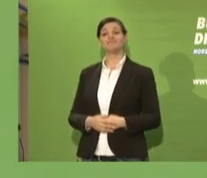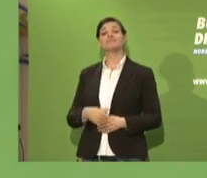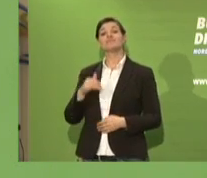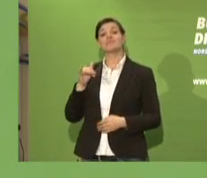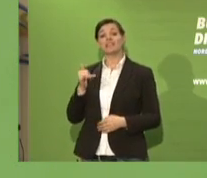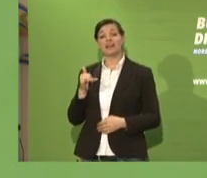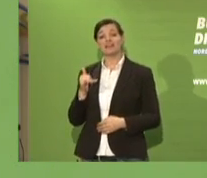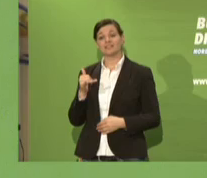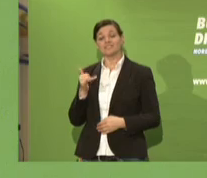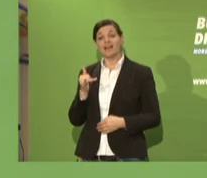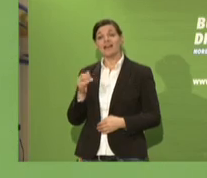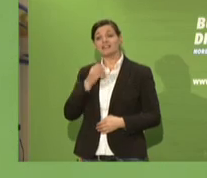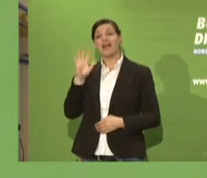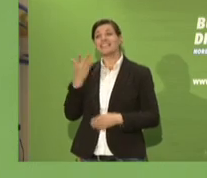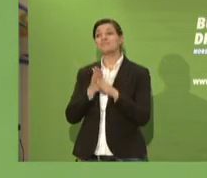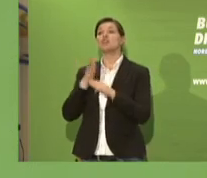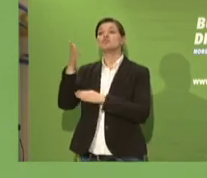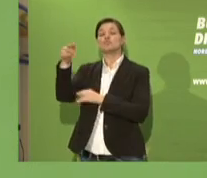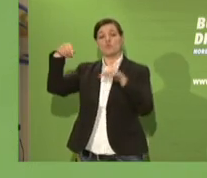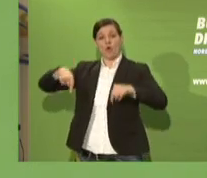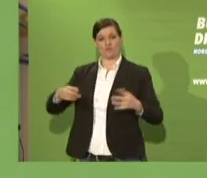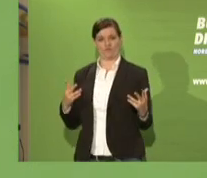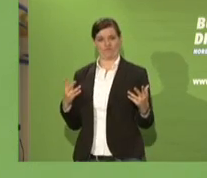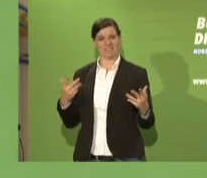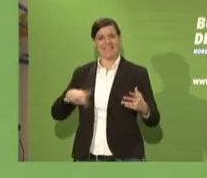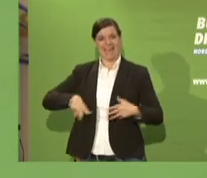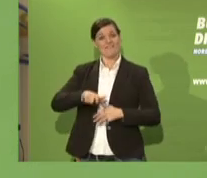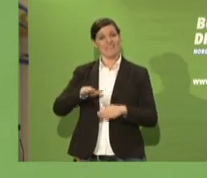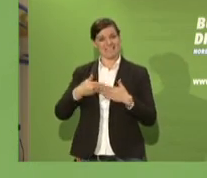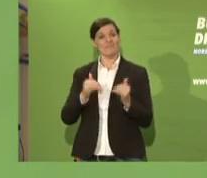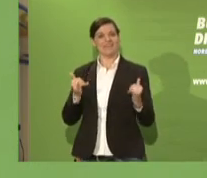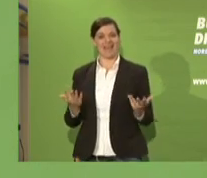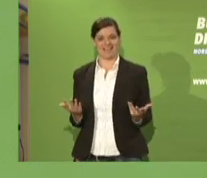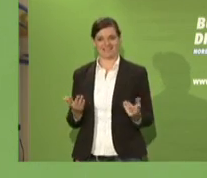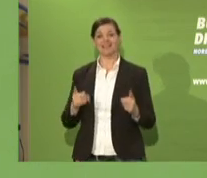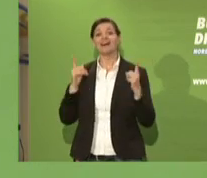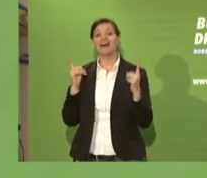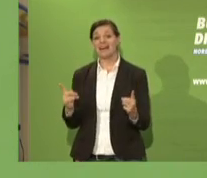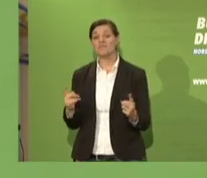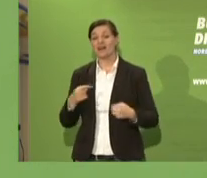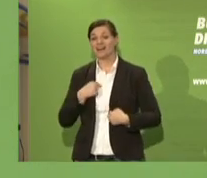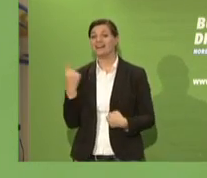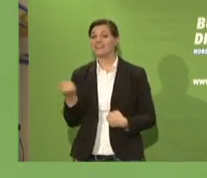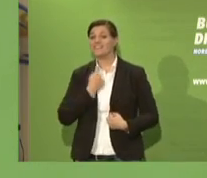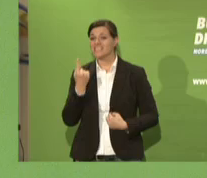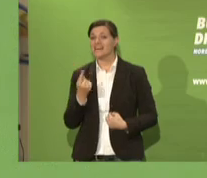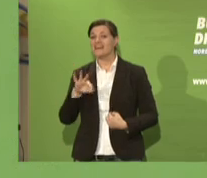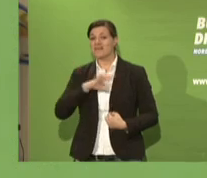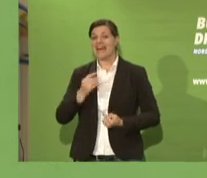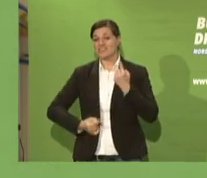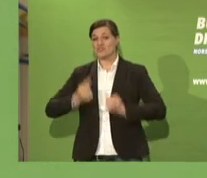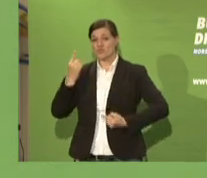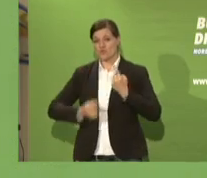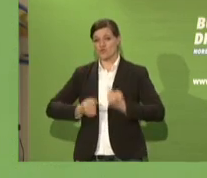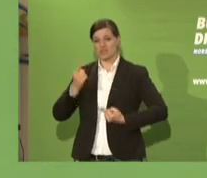einen ganz, ganz klaren Trend im Land, aber, liebe Freundinnen und Freunde, der verläuft bei uns Grüne eben nicht